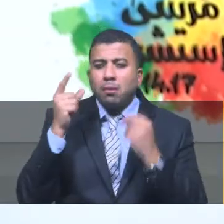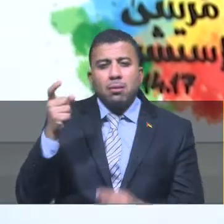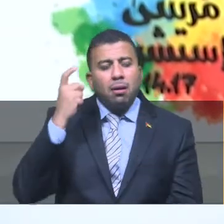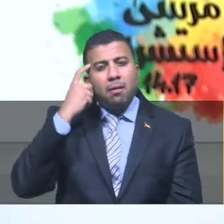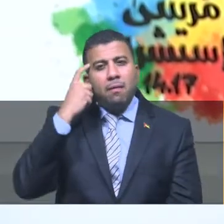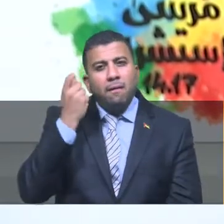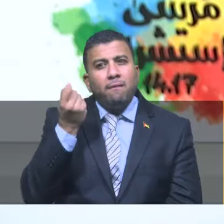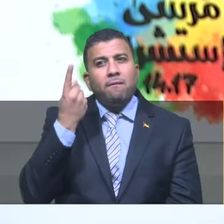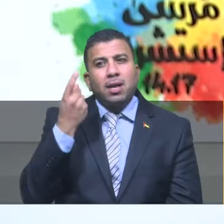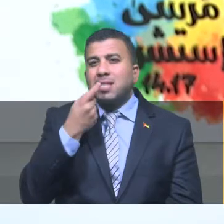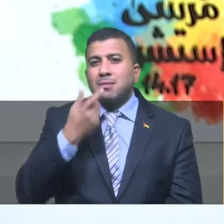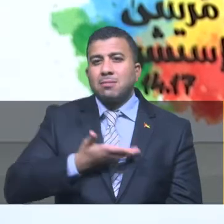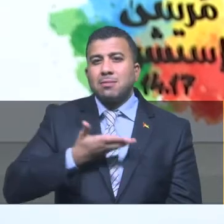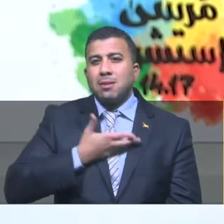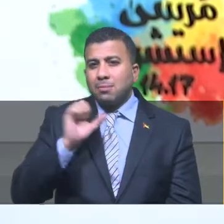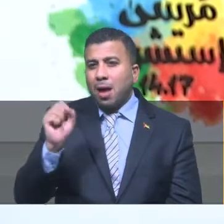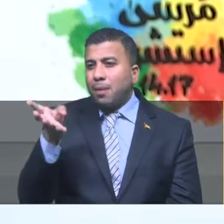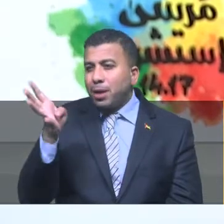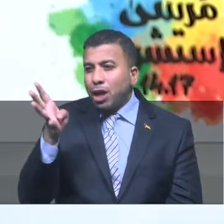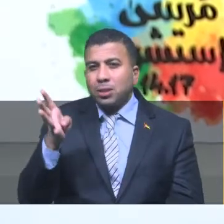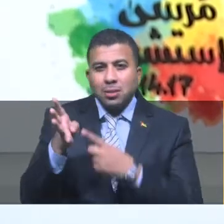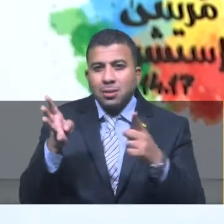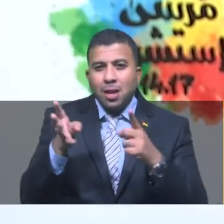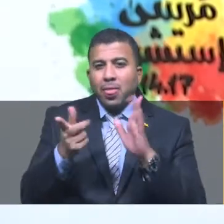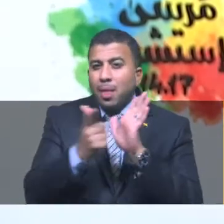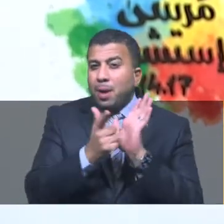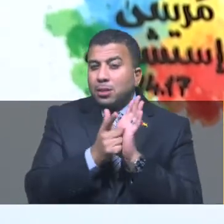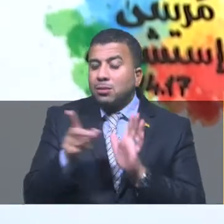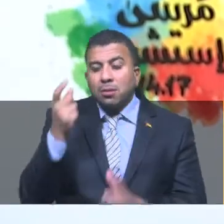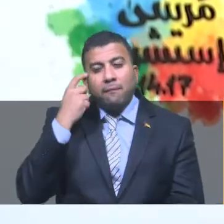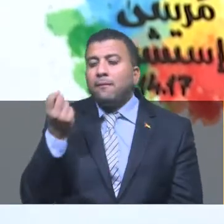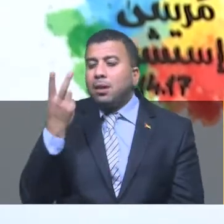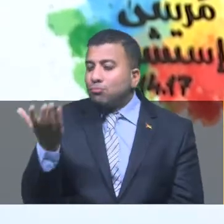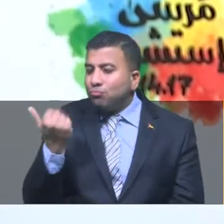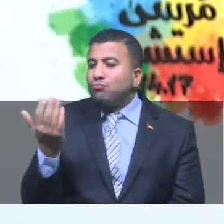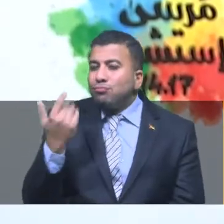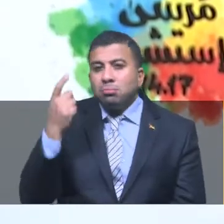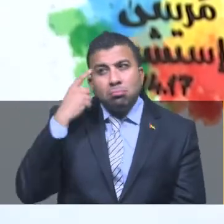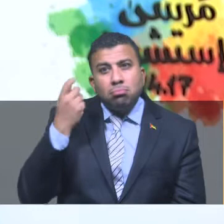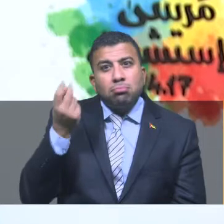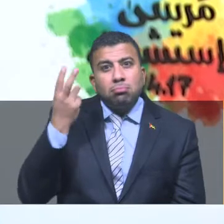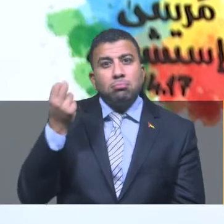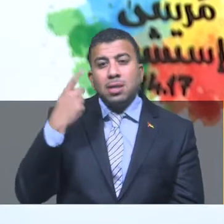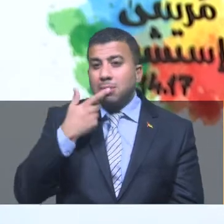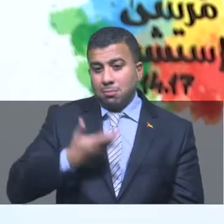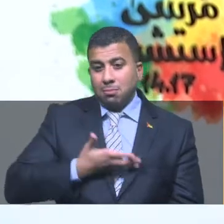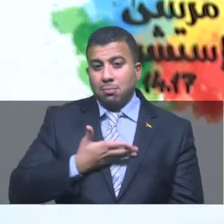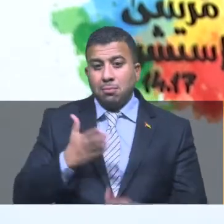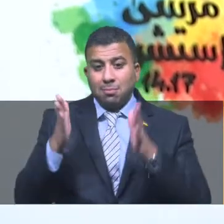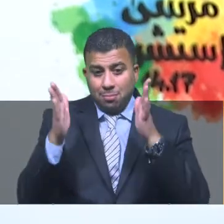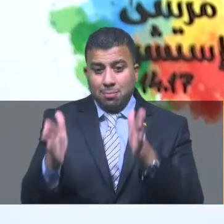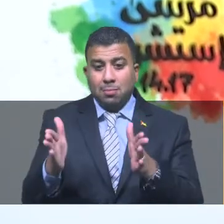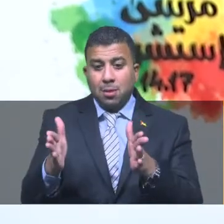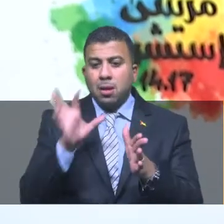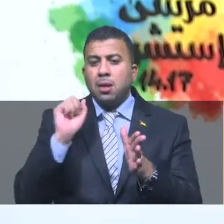فكر الفئة العمرية في من هذا السن في مستقبل دولة الإمارات، بحيث يتم توزيع هذه الفئة العمرية